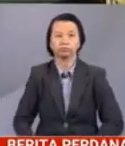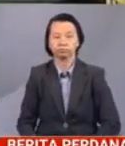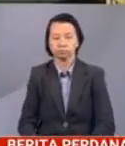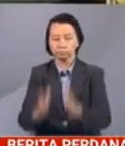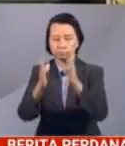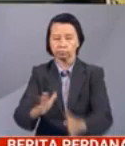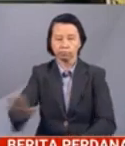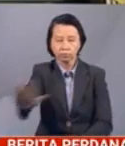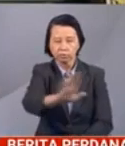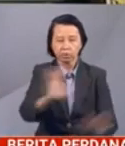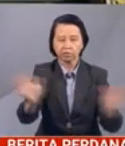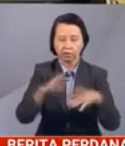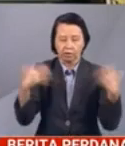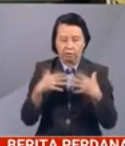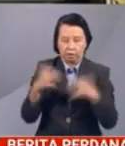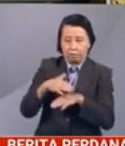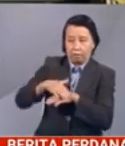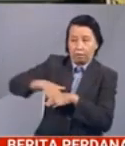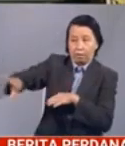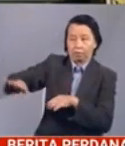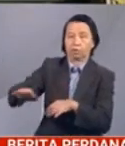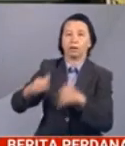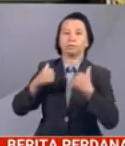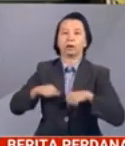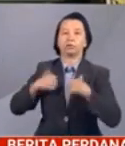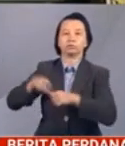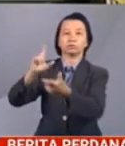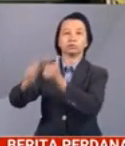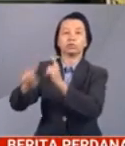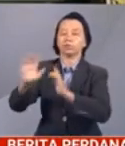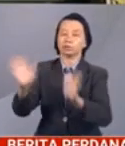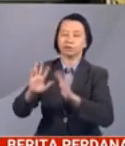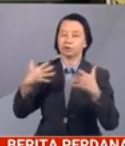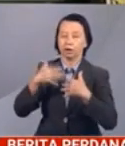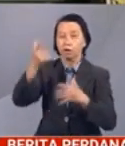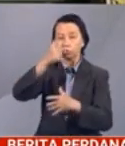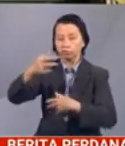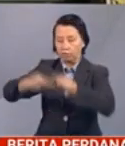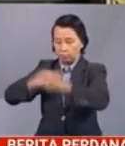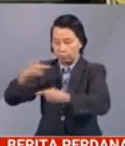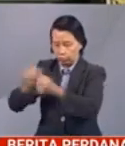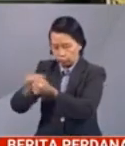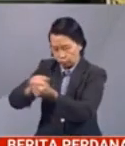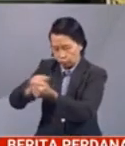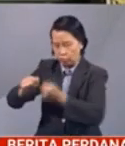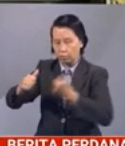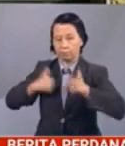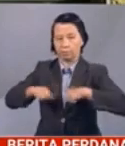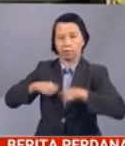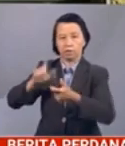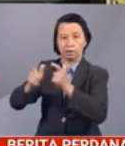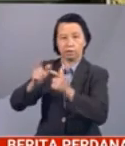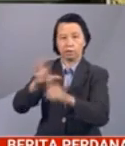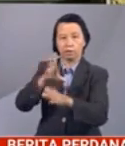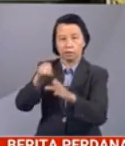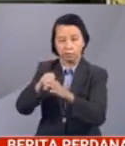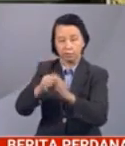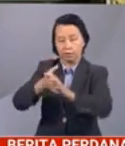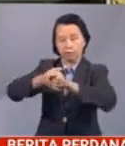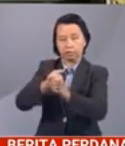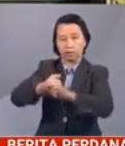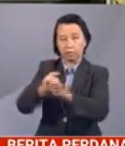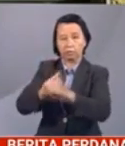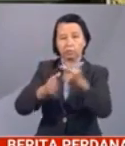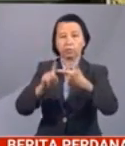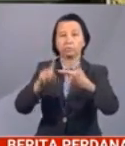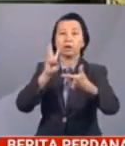takut menghantar baju ke Dobi kerana proses basuhan pakaian melibatkan sabun,